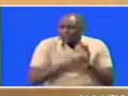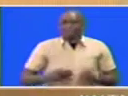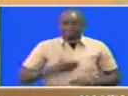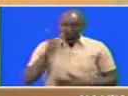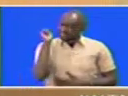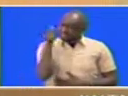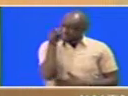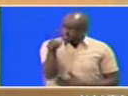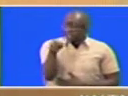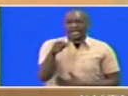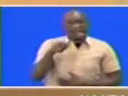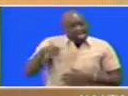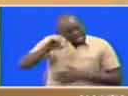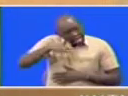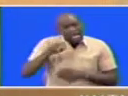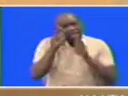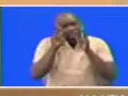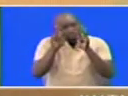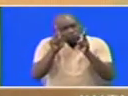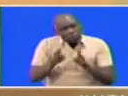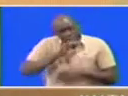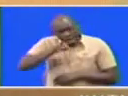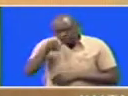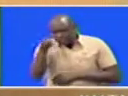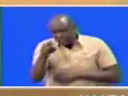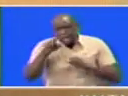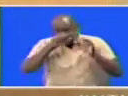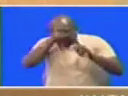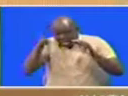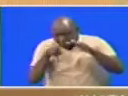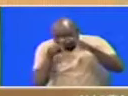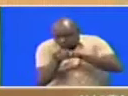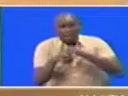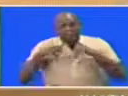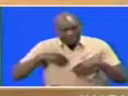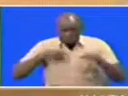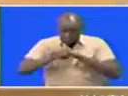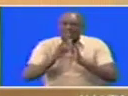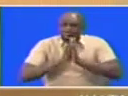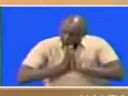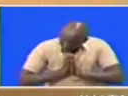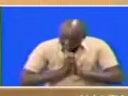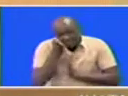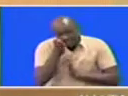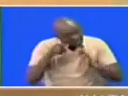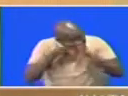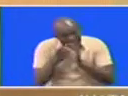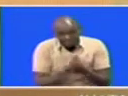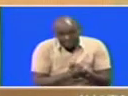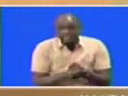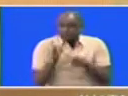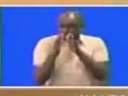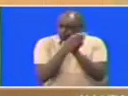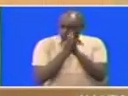Leo tunaangazia mapango ya Abindu katika kaunti ya Kisumu ambapo watu huenda huko kusali. Ni mahali penye